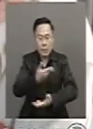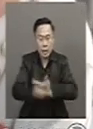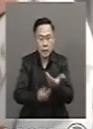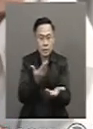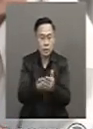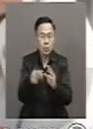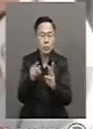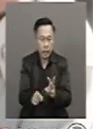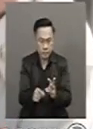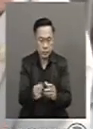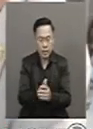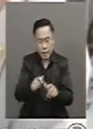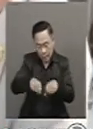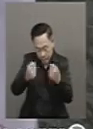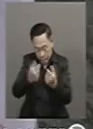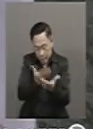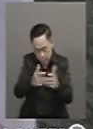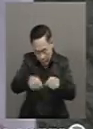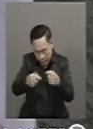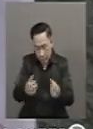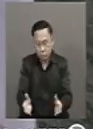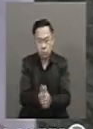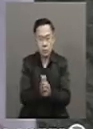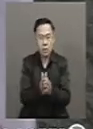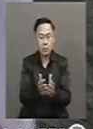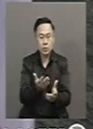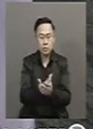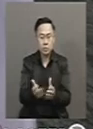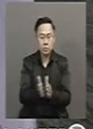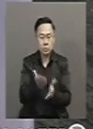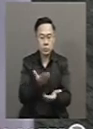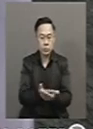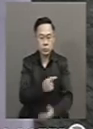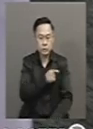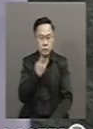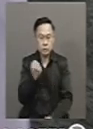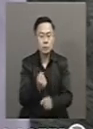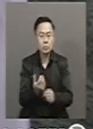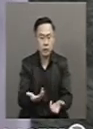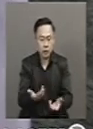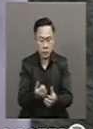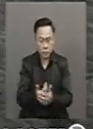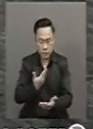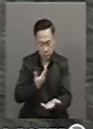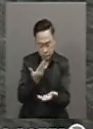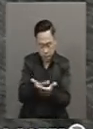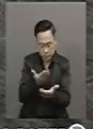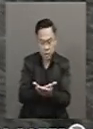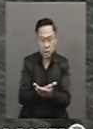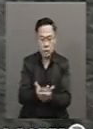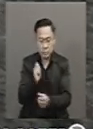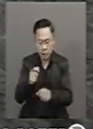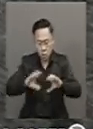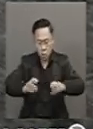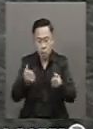6,000 บาทหักไปหักมานะครับดูเหมือนจะเข้าเนื้อเหมือนกันตัวเองมีรถไถรถเกี่ยวข้าวก็พอจะลดต้นทุ